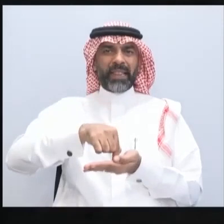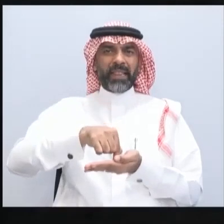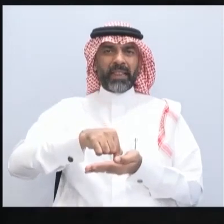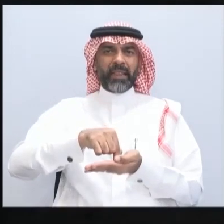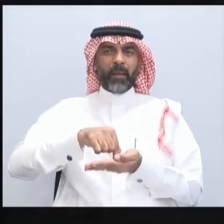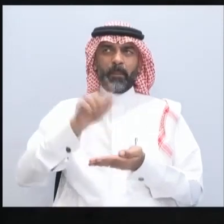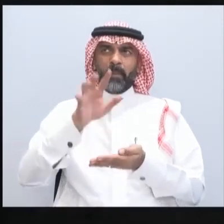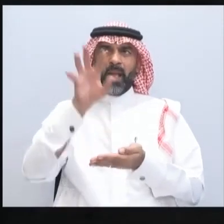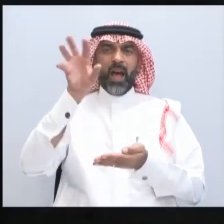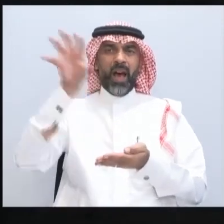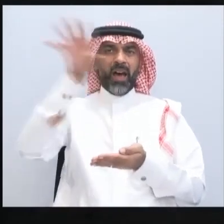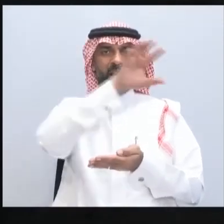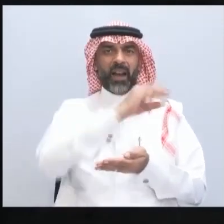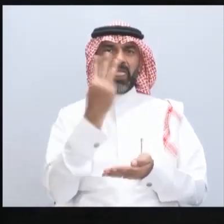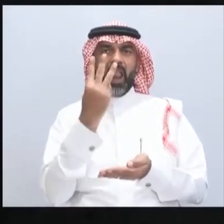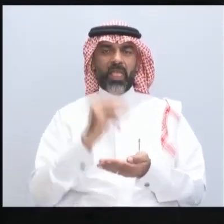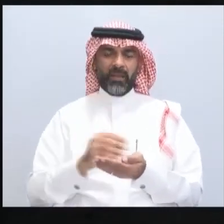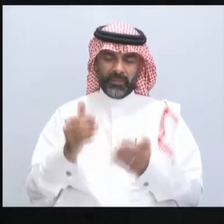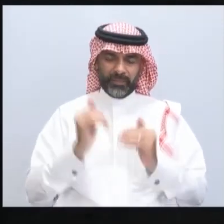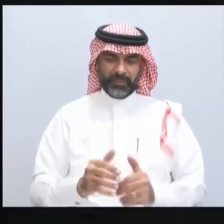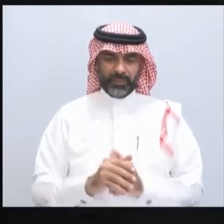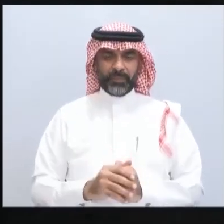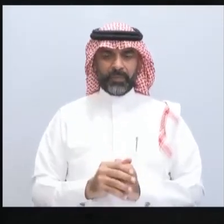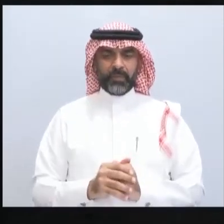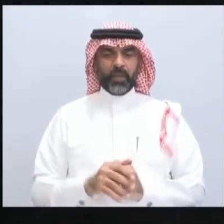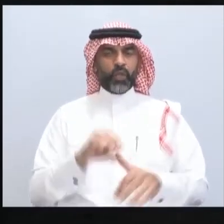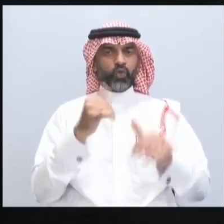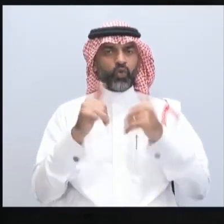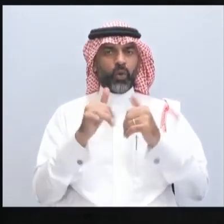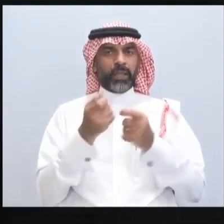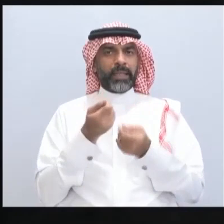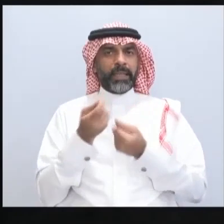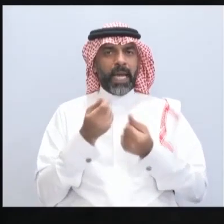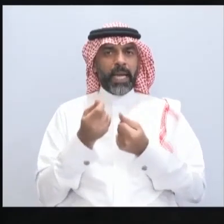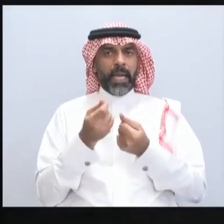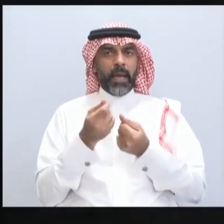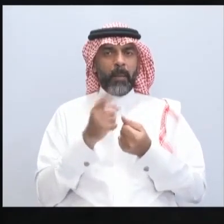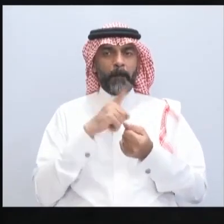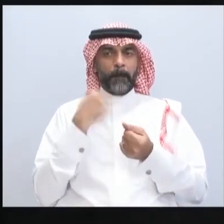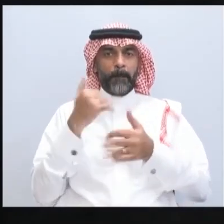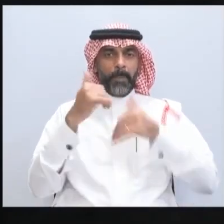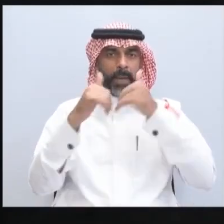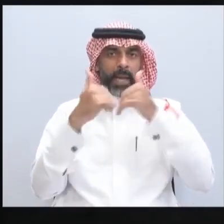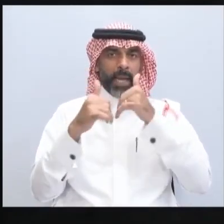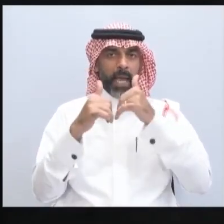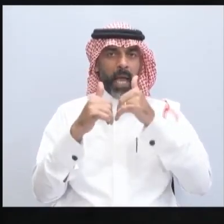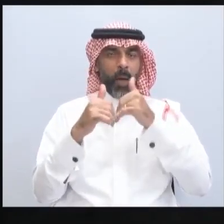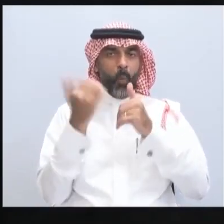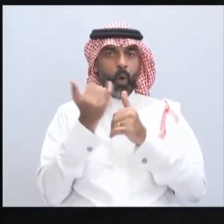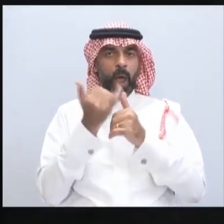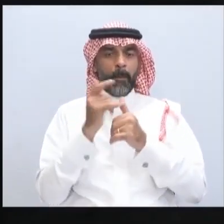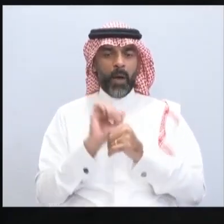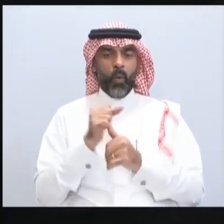وافريقيا ممتازين ممتازين مرور طرق تجاريه بريه مهمه تمر